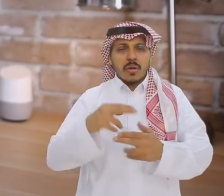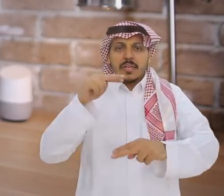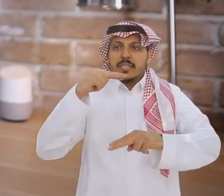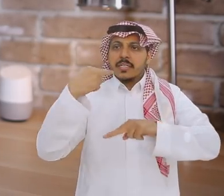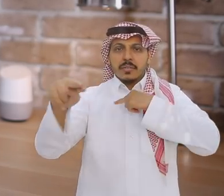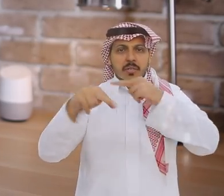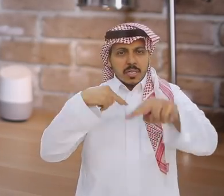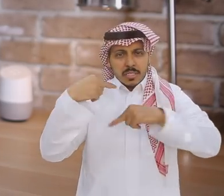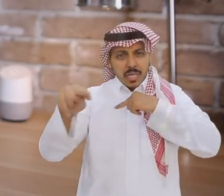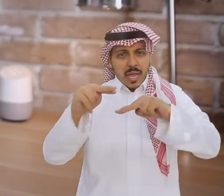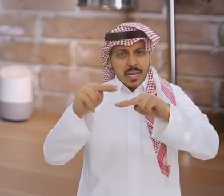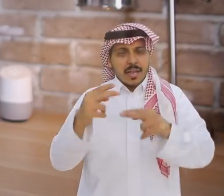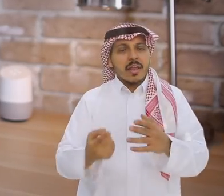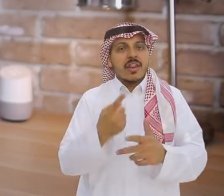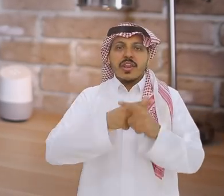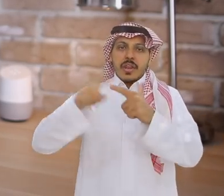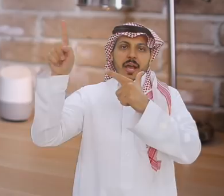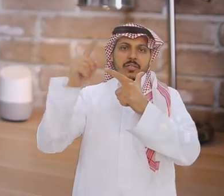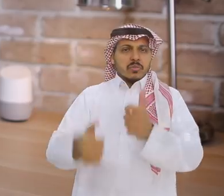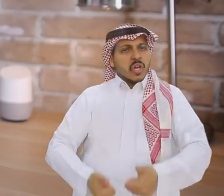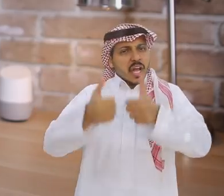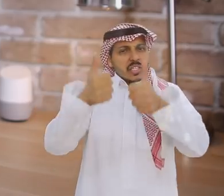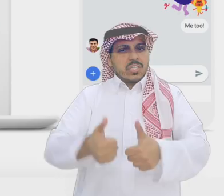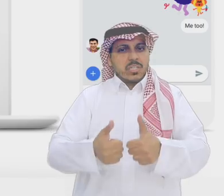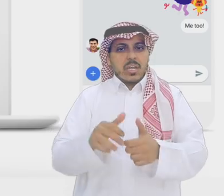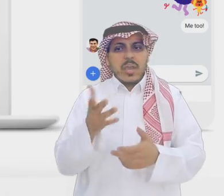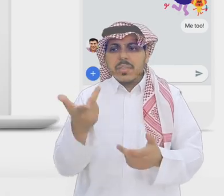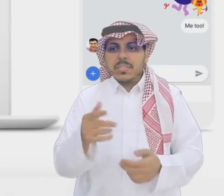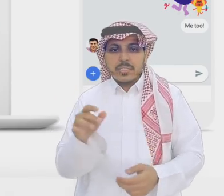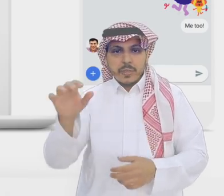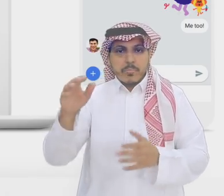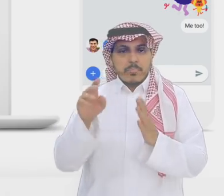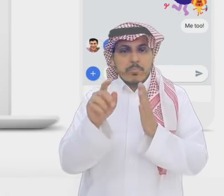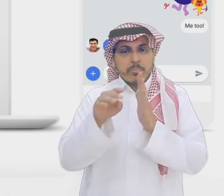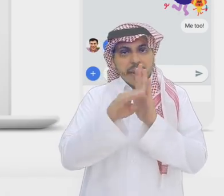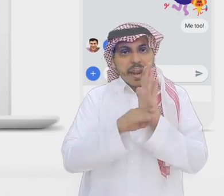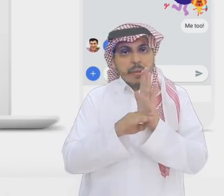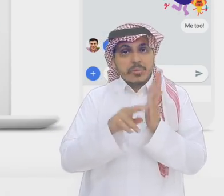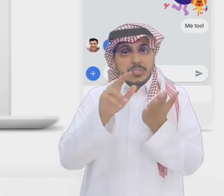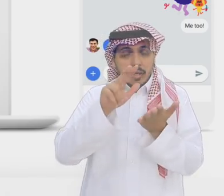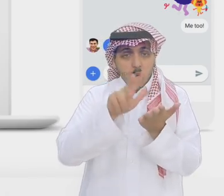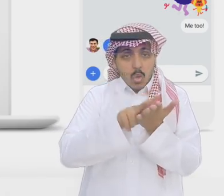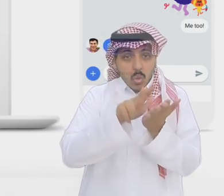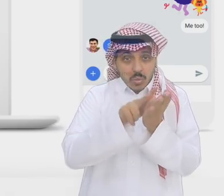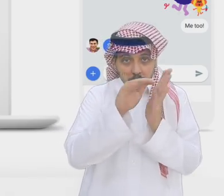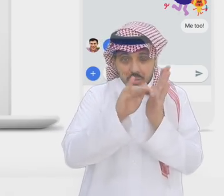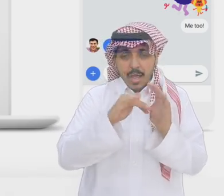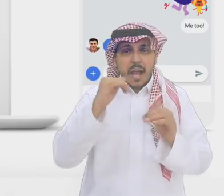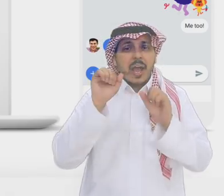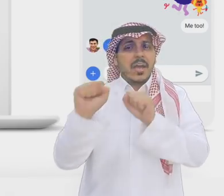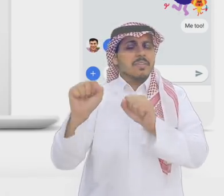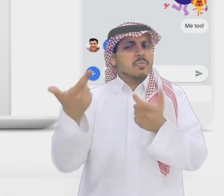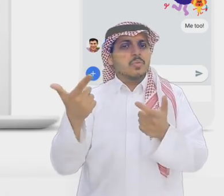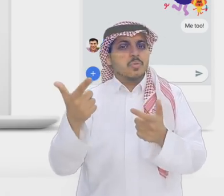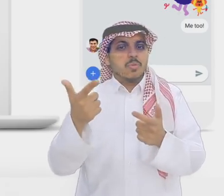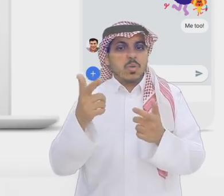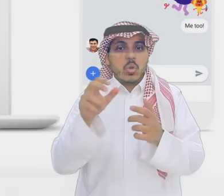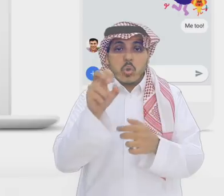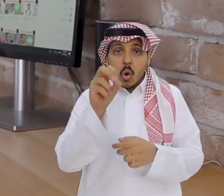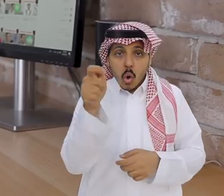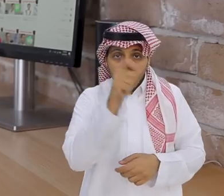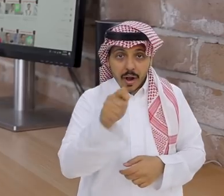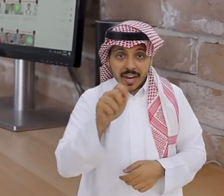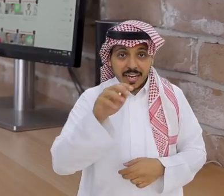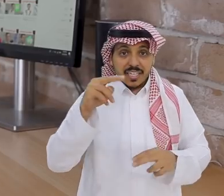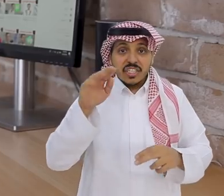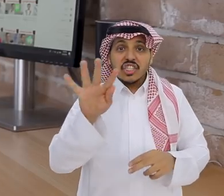هذه المرة غيروا الطريقة وحيسووا شيء اسمه تشات، مو جوجل شات، لا شات. شات حيستبدل نفس تطبيق